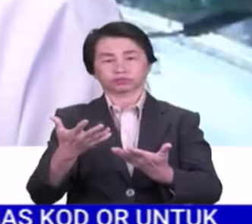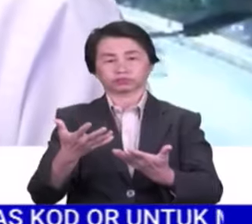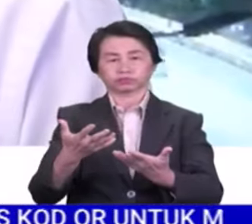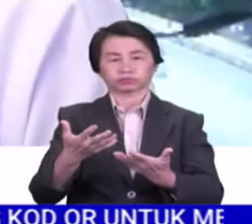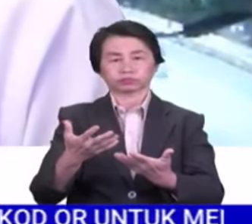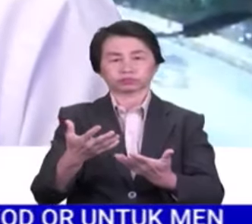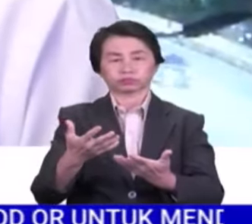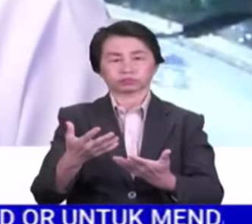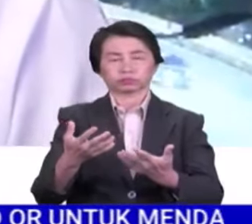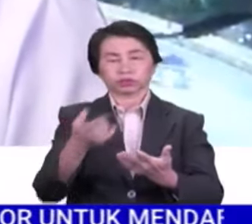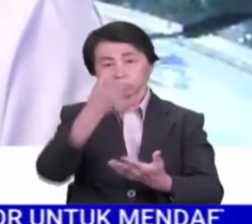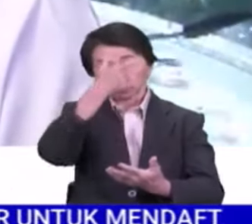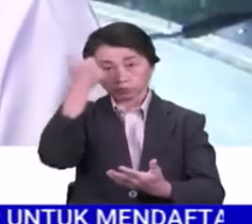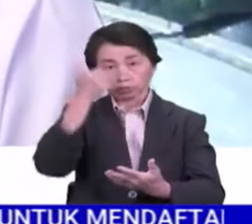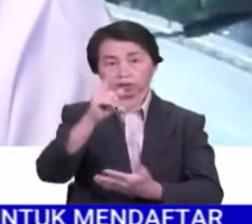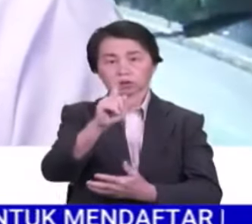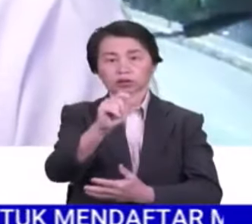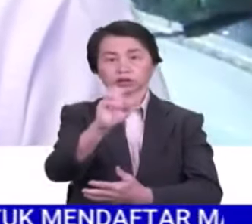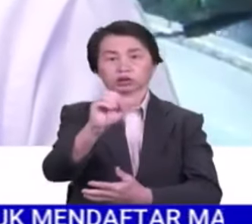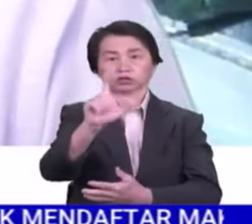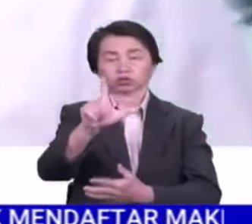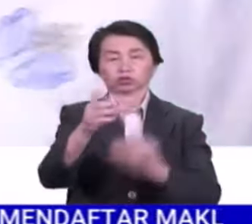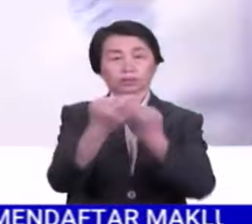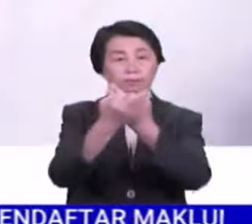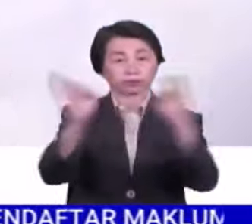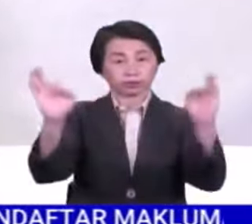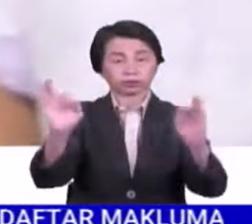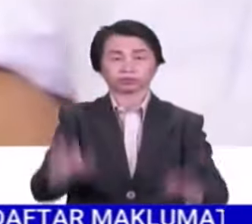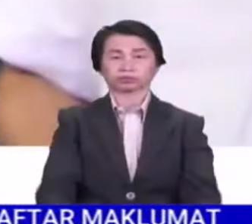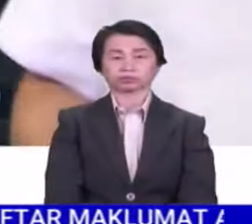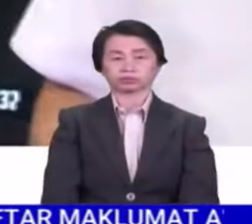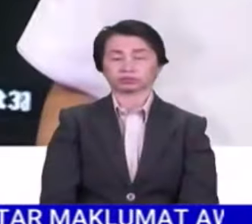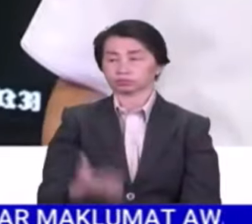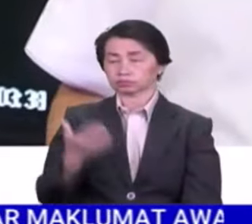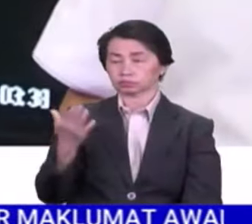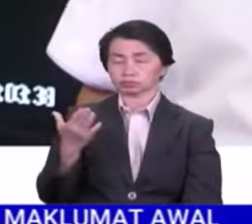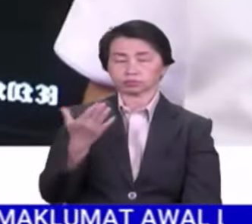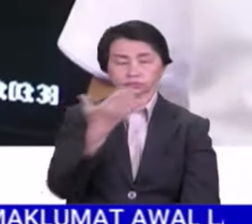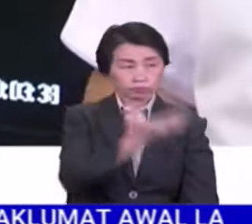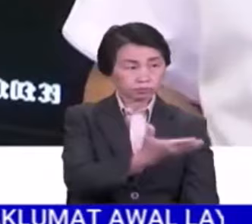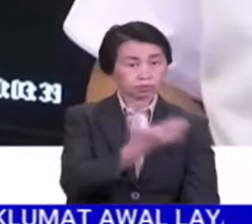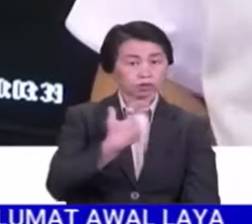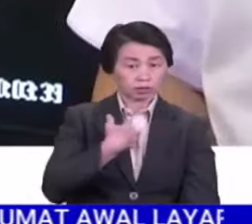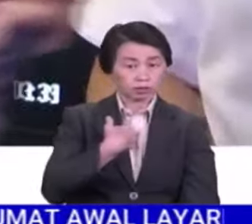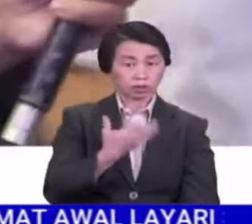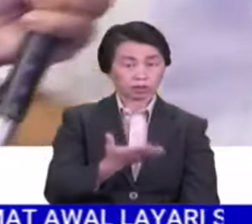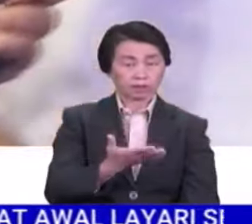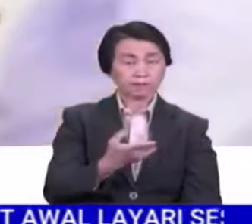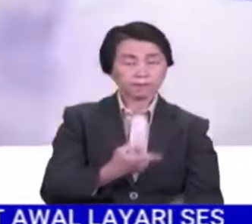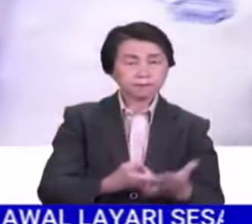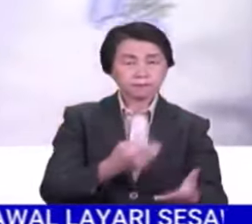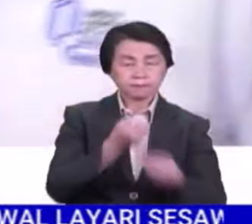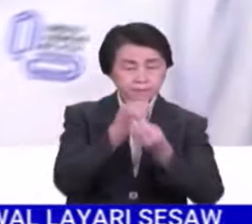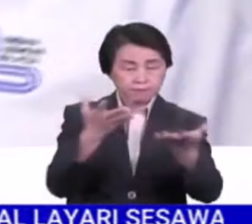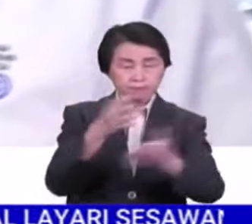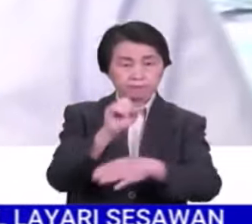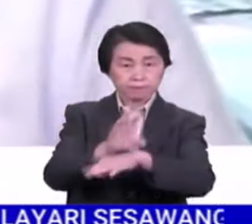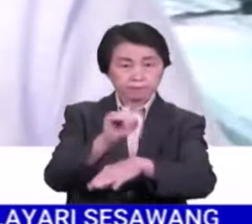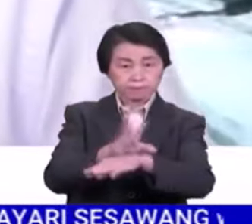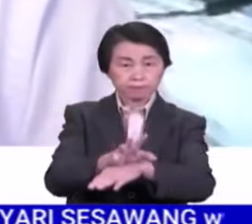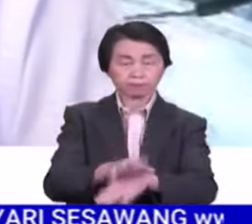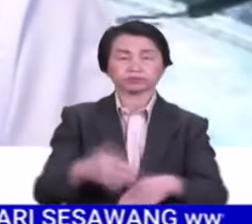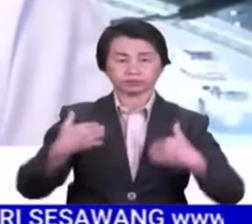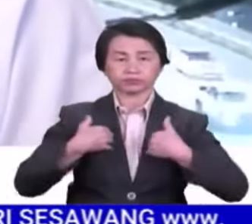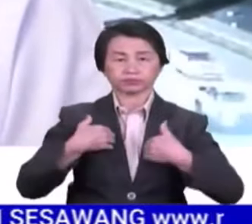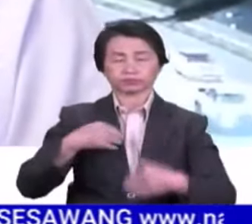tol percuma yang diumumkan oleh pihak kerajaan. Mungkin Tuan Syed ada saranan kepada para pengguna lebuh raya. Okey, saranan